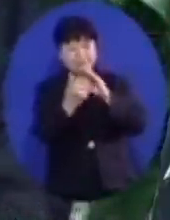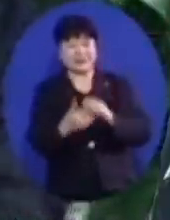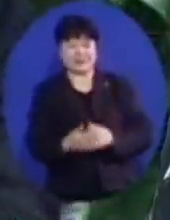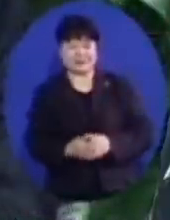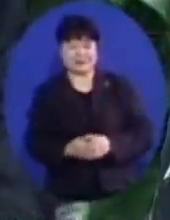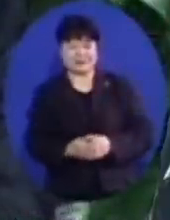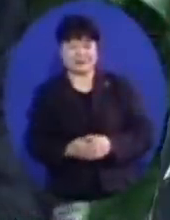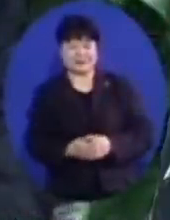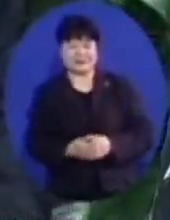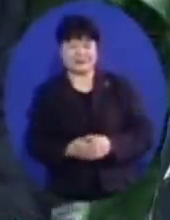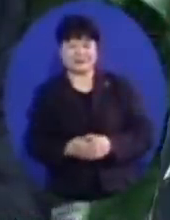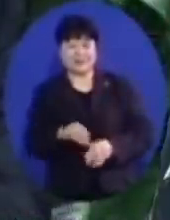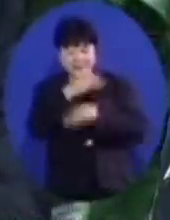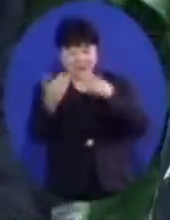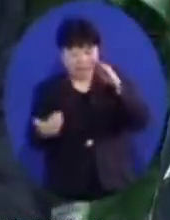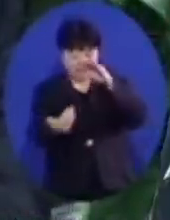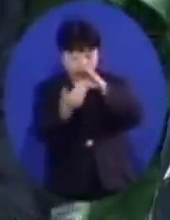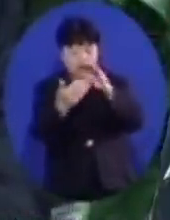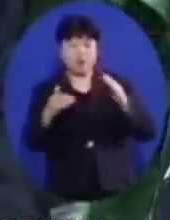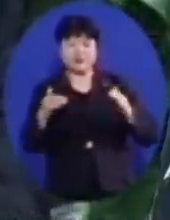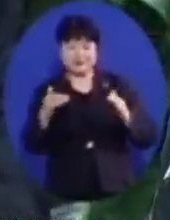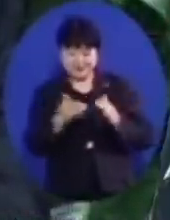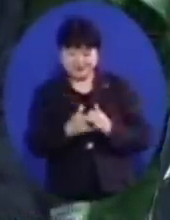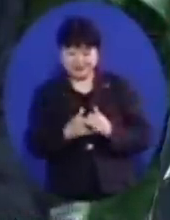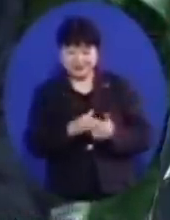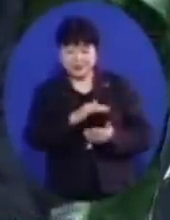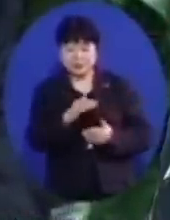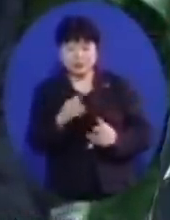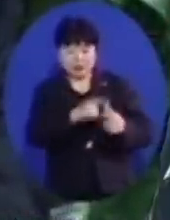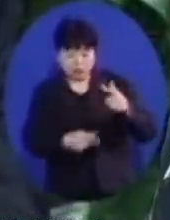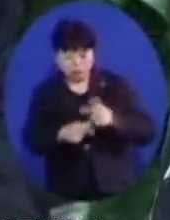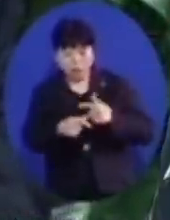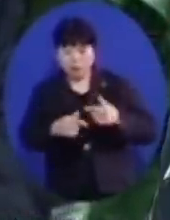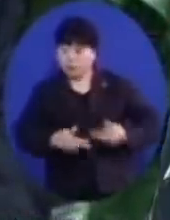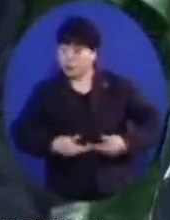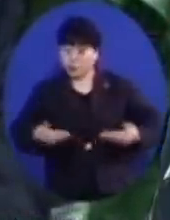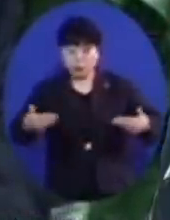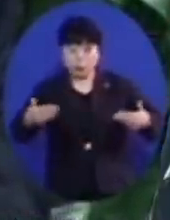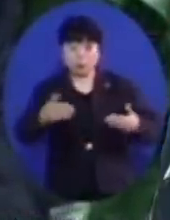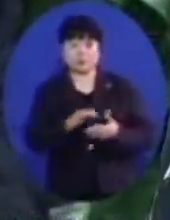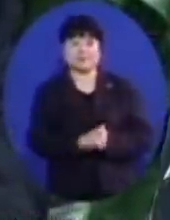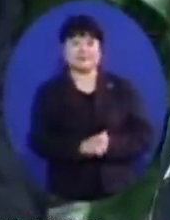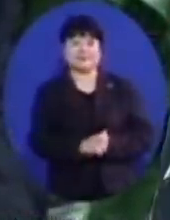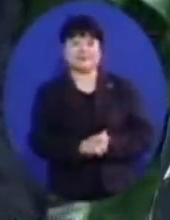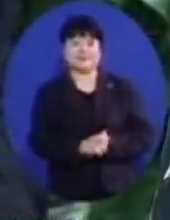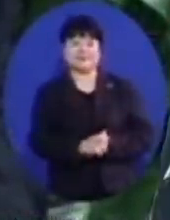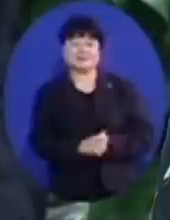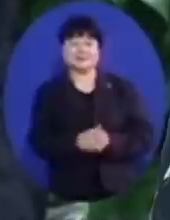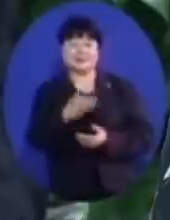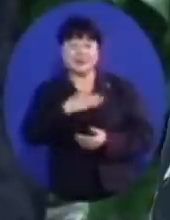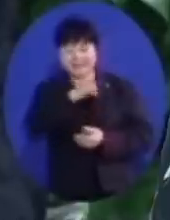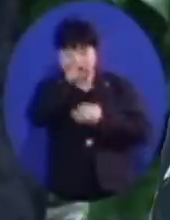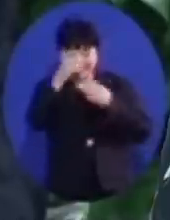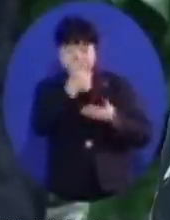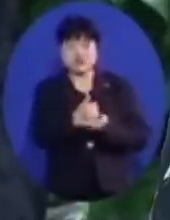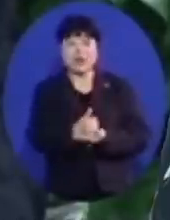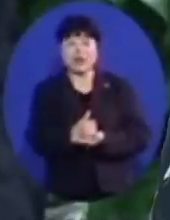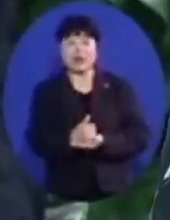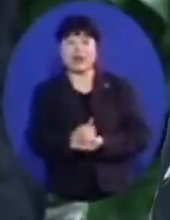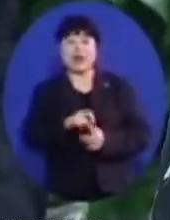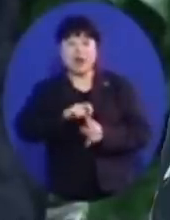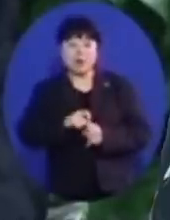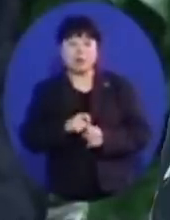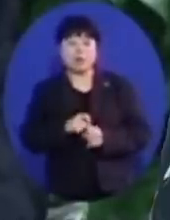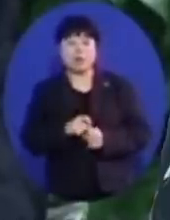없어요 다 해버린다는데 뭐 우리가 버티고 별 뜻하고 없어요 나의 일생의 죄와 벌을